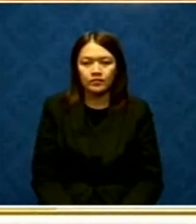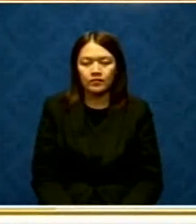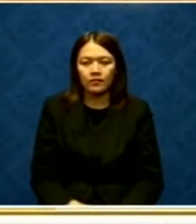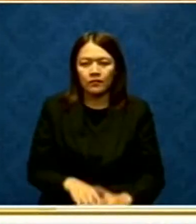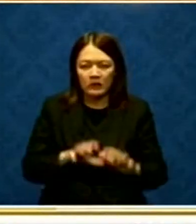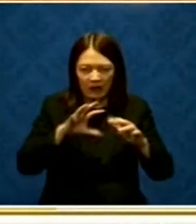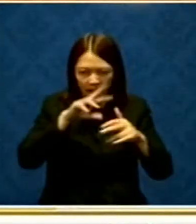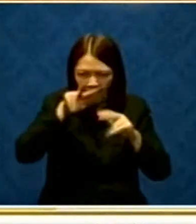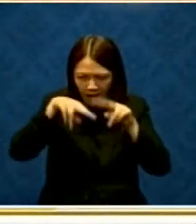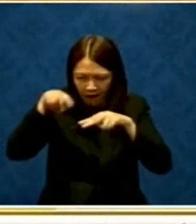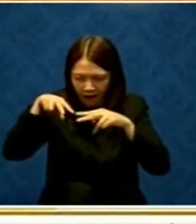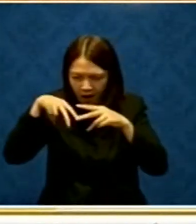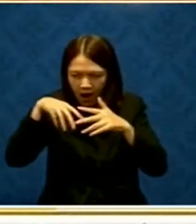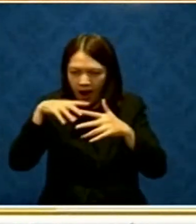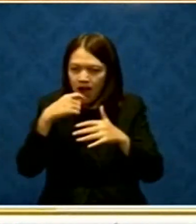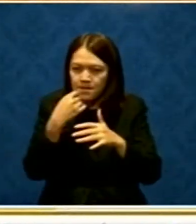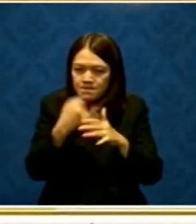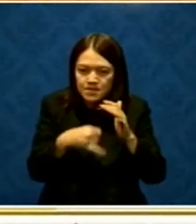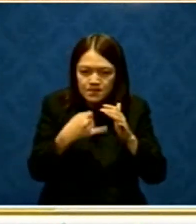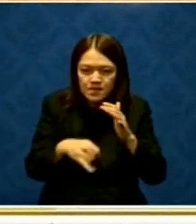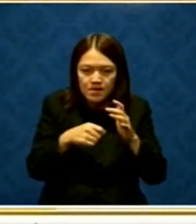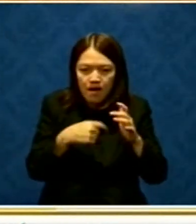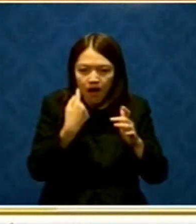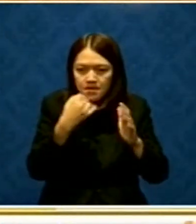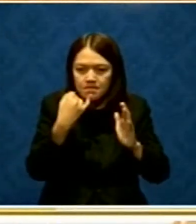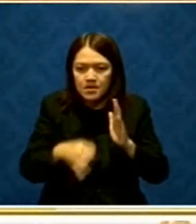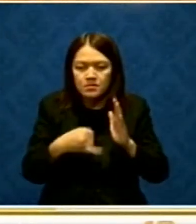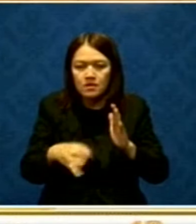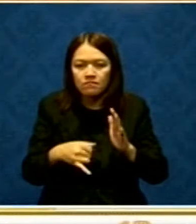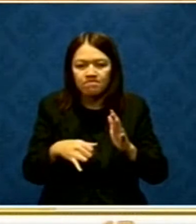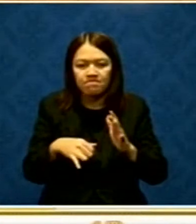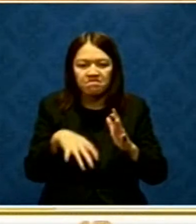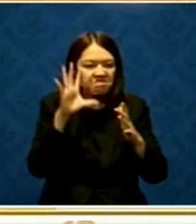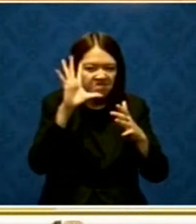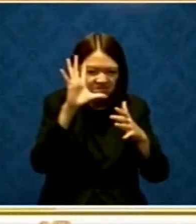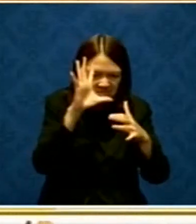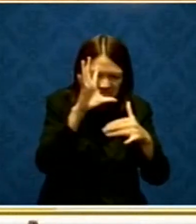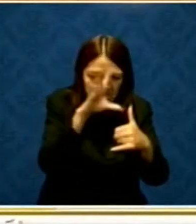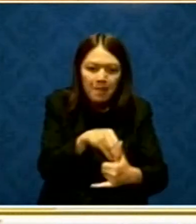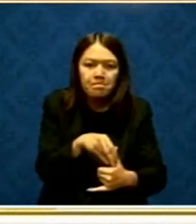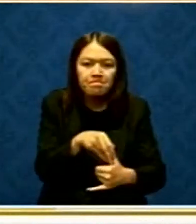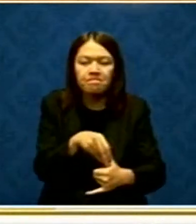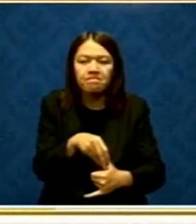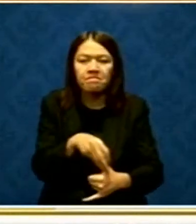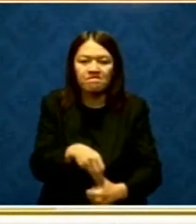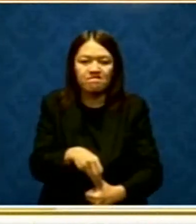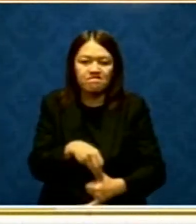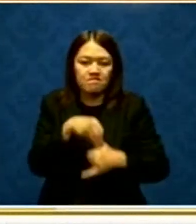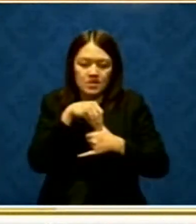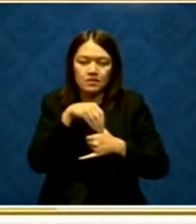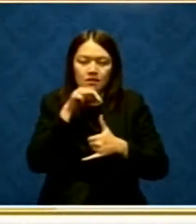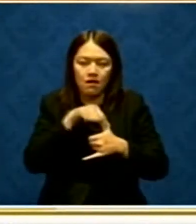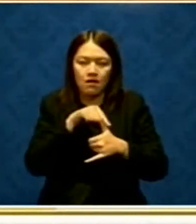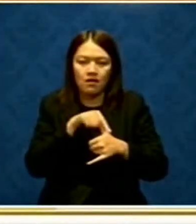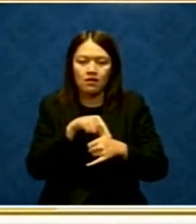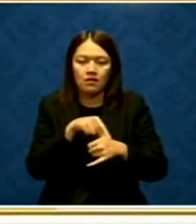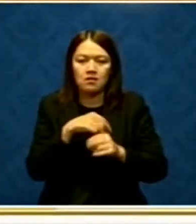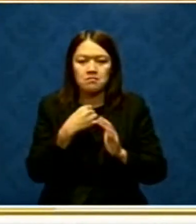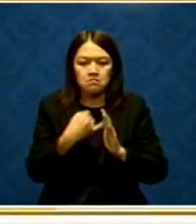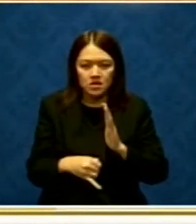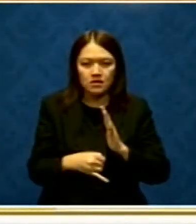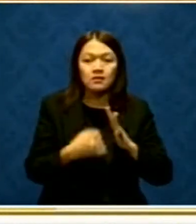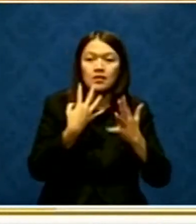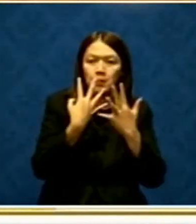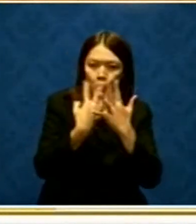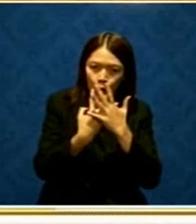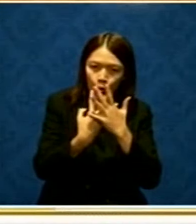ผิดซึ่งผู้กระทำผิดนั้นจะต้องมารับผิดทั้งอาญาก็จำ